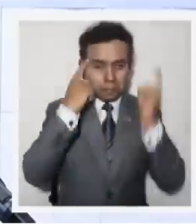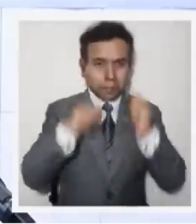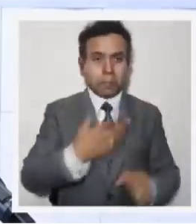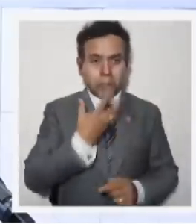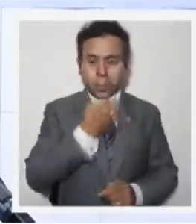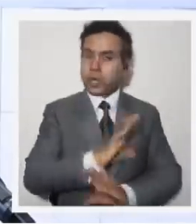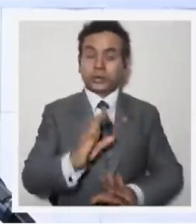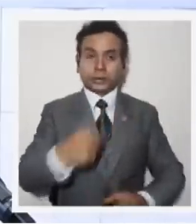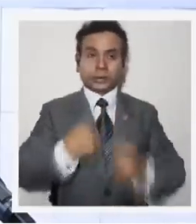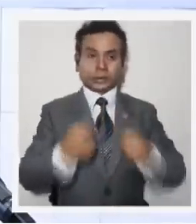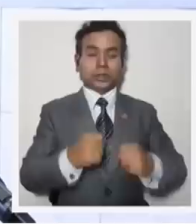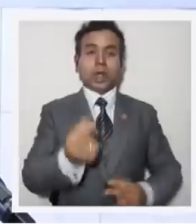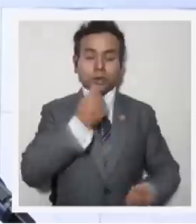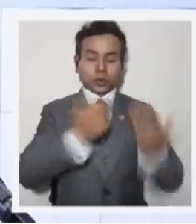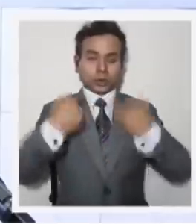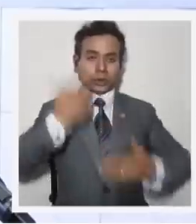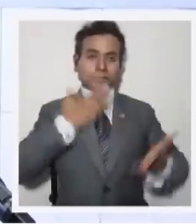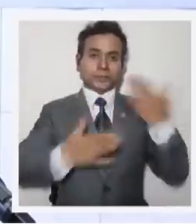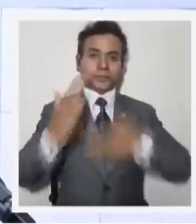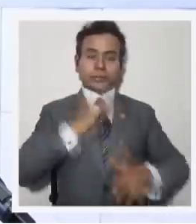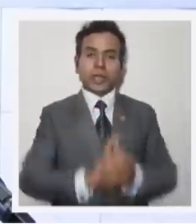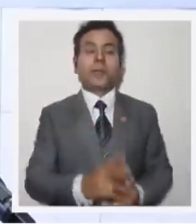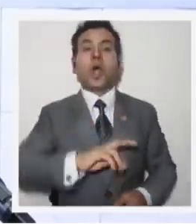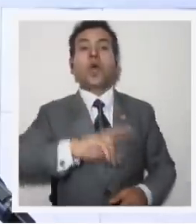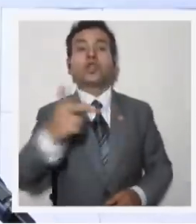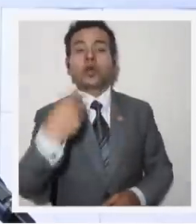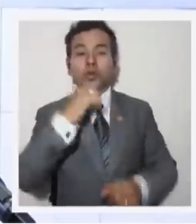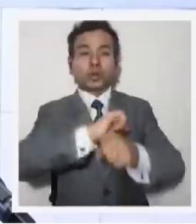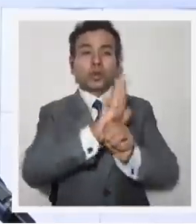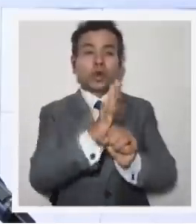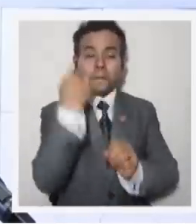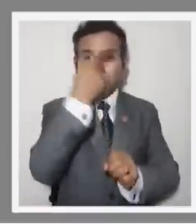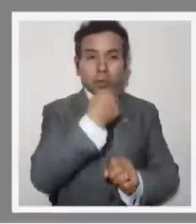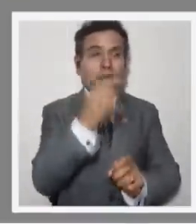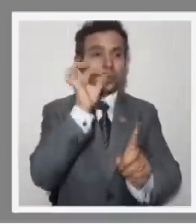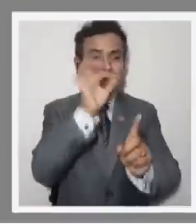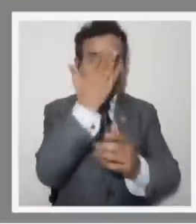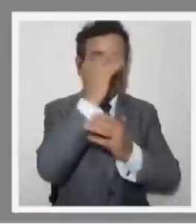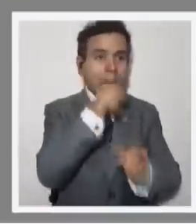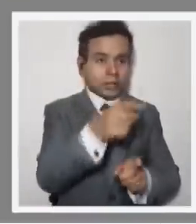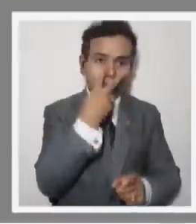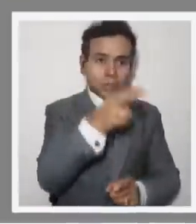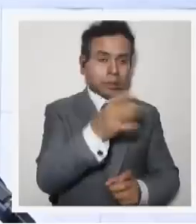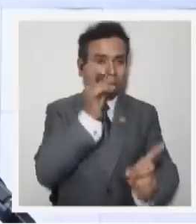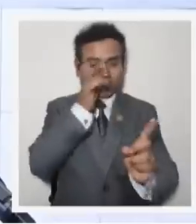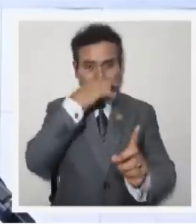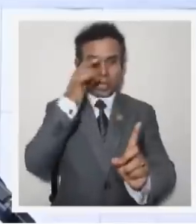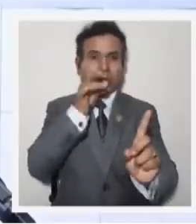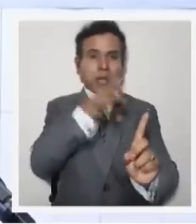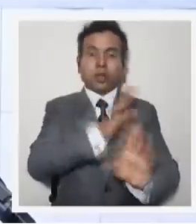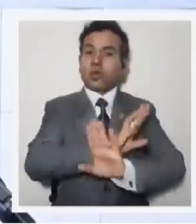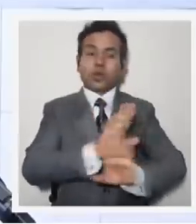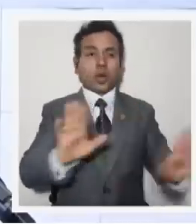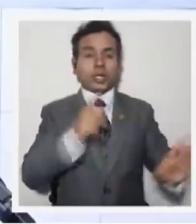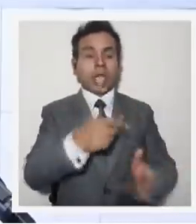করার দরকার সেটা আমরা করব এবং এক্ষেত্রে আরেকটি বিষয় বলার জন্য প্রত্যেকেই মানবিক হই। আমরা কোনো আক্রান্ত ব্যক্তির প্রতি